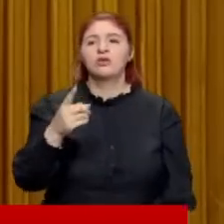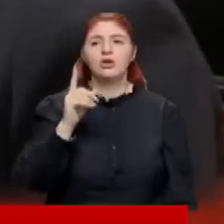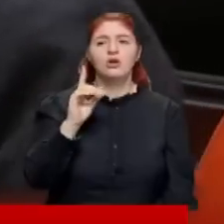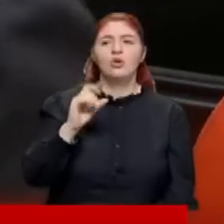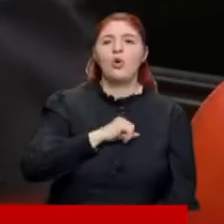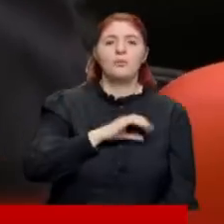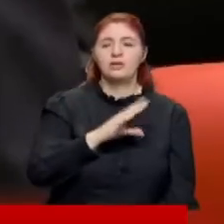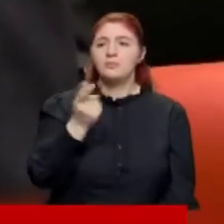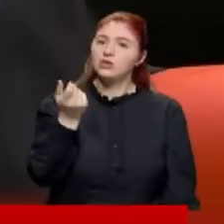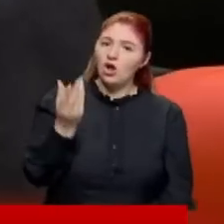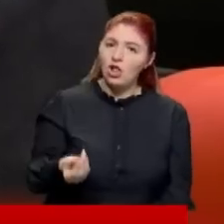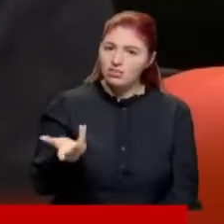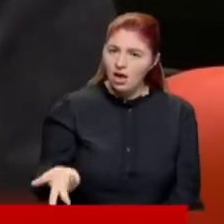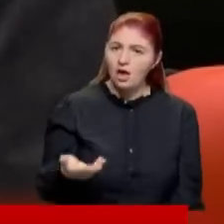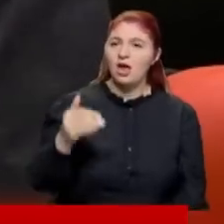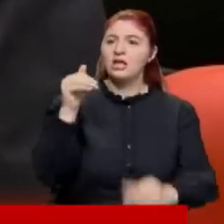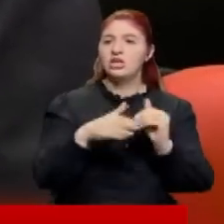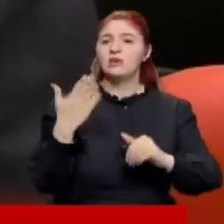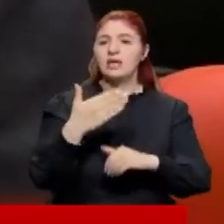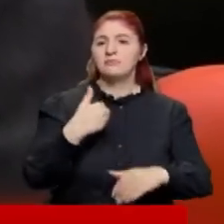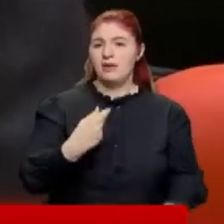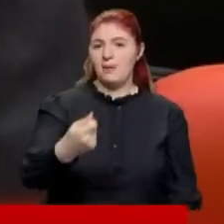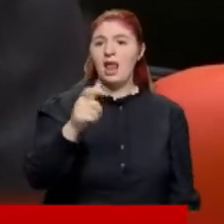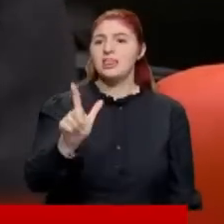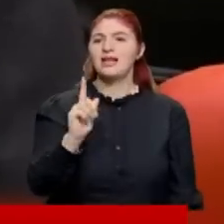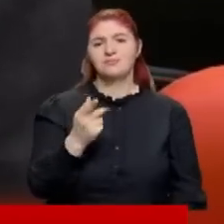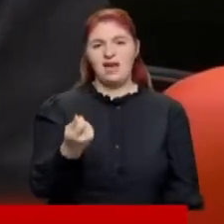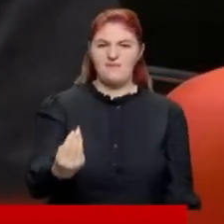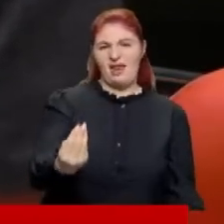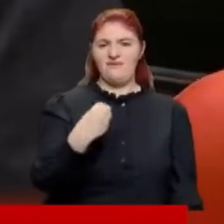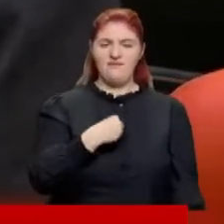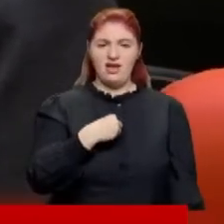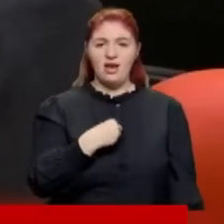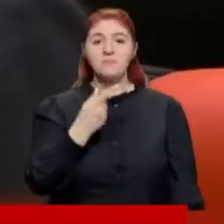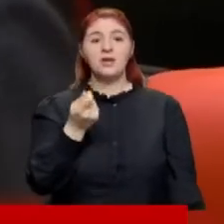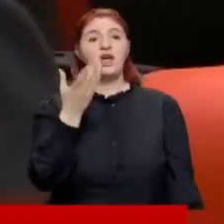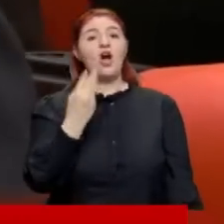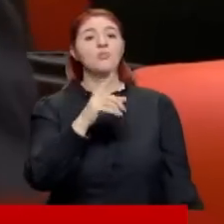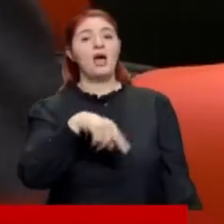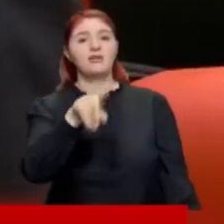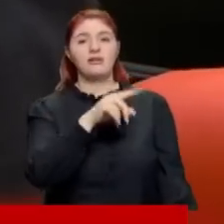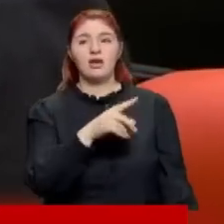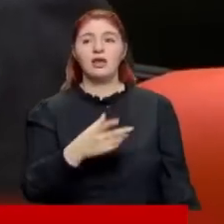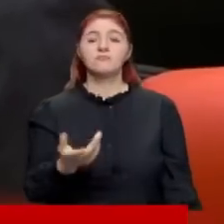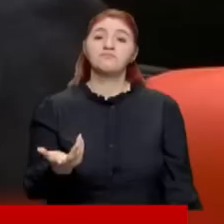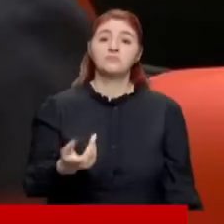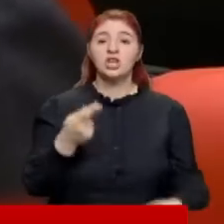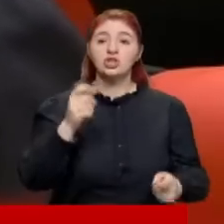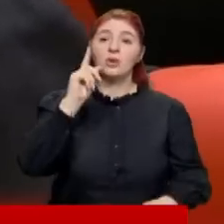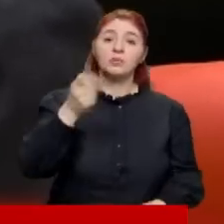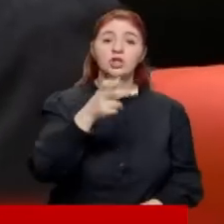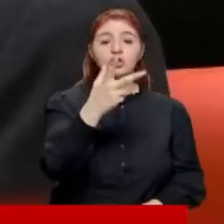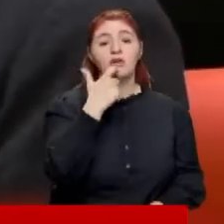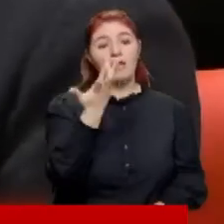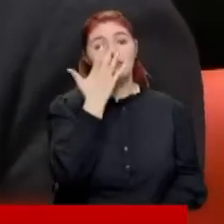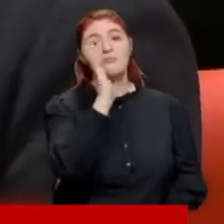çekinmediler. Parası olana seçime giderken bize para lazım, biraz para ver. Parası olmayana da iş bul, 3